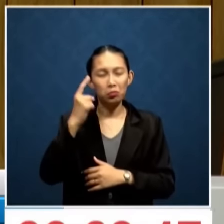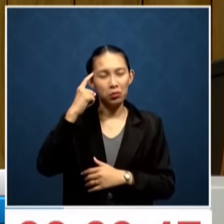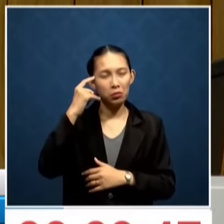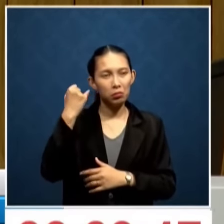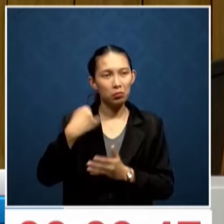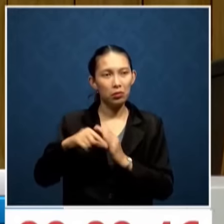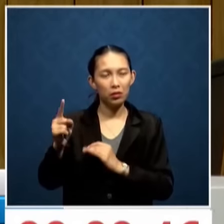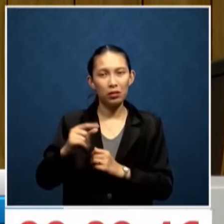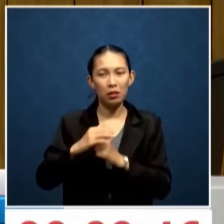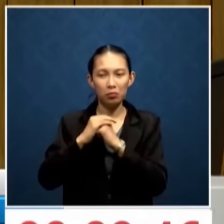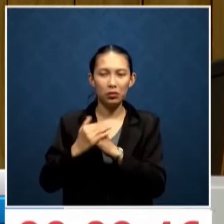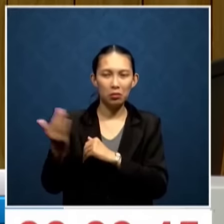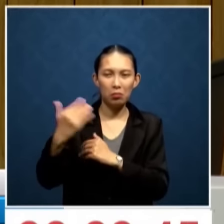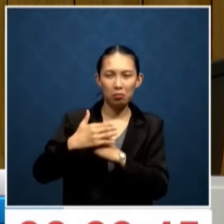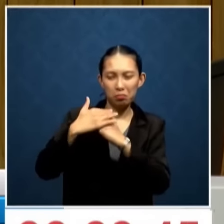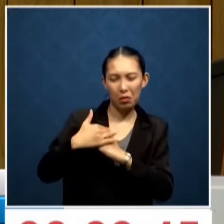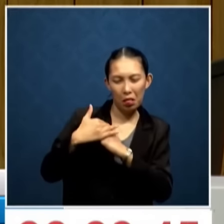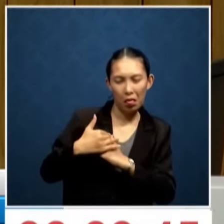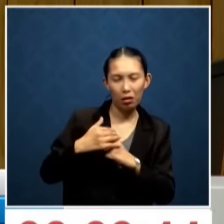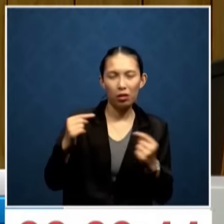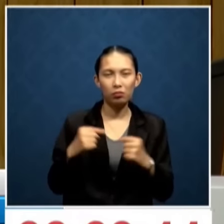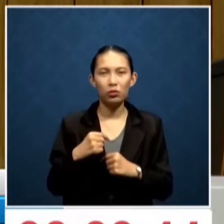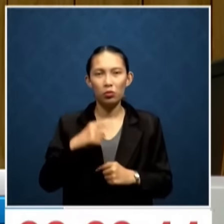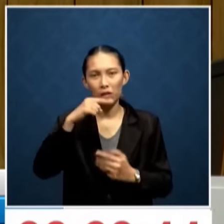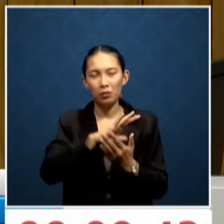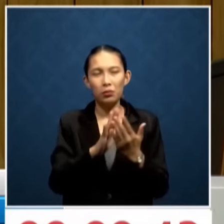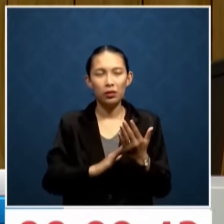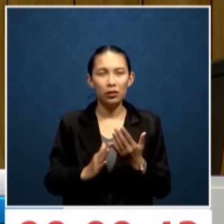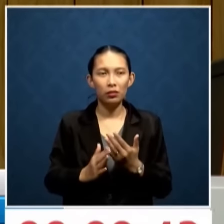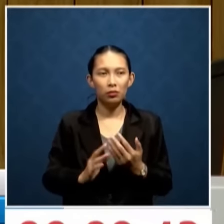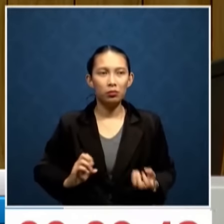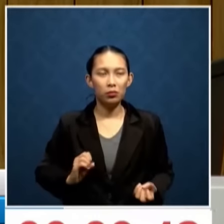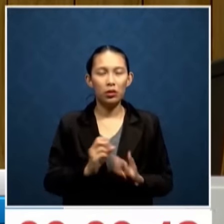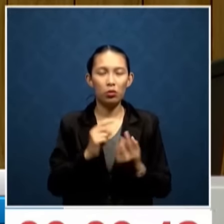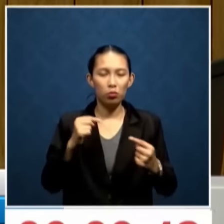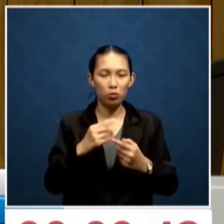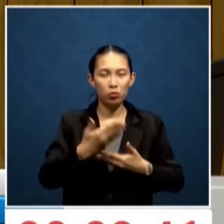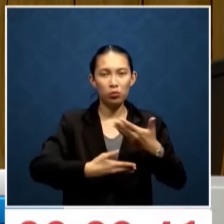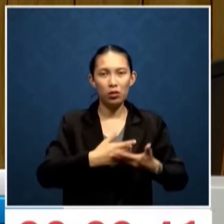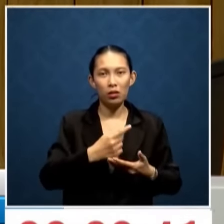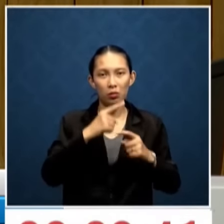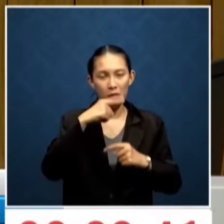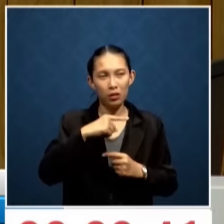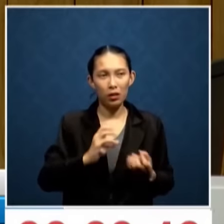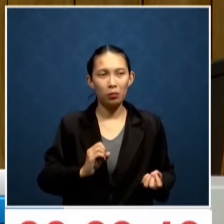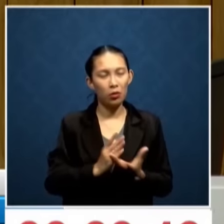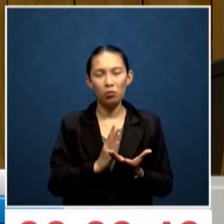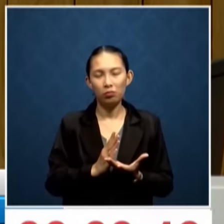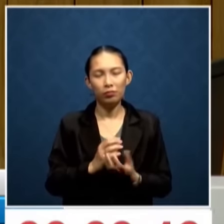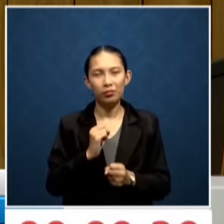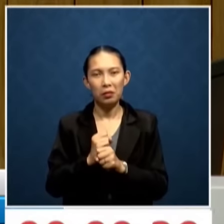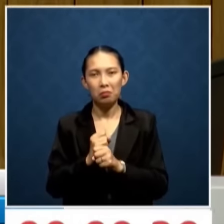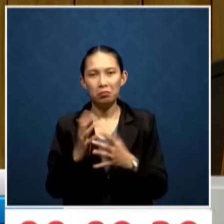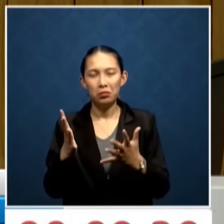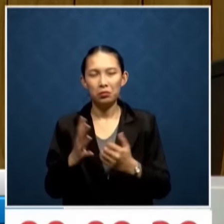ว่าประเทศจีนมาเอาเปรียบมาเป็นผู้ร้ายหรือมาเป็นอะไรที่ทำให้ธุรกิจไทยเสียนะเขาไม่ทำเขายื